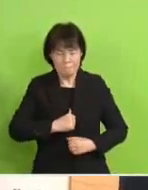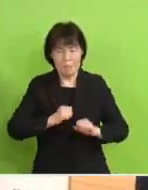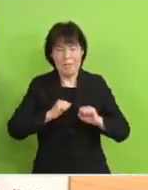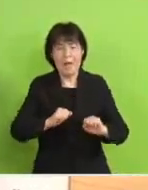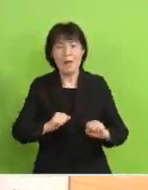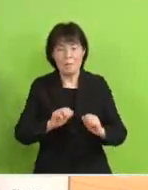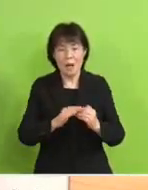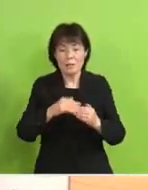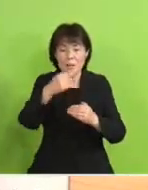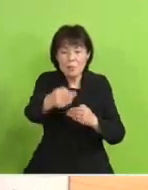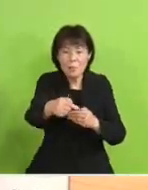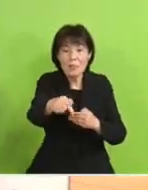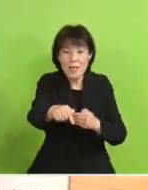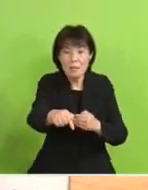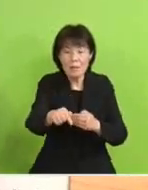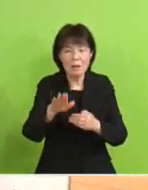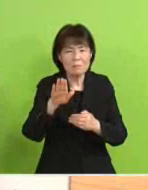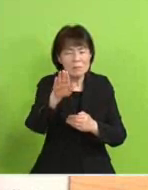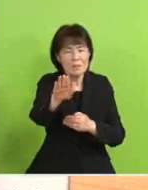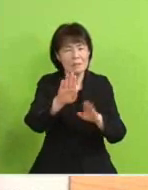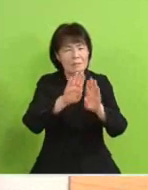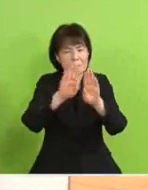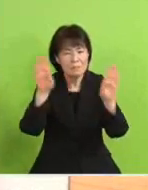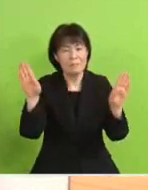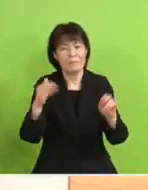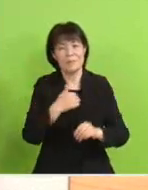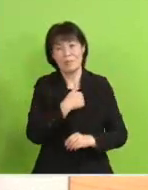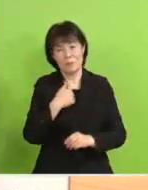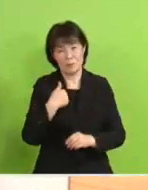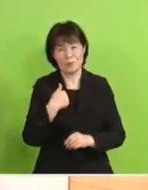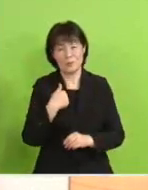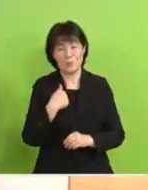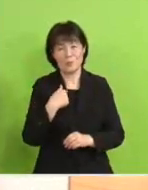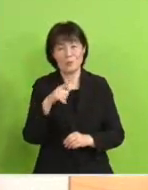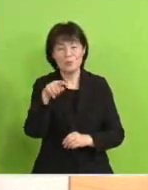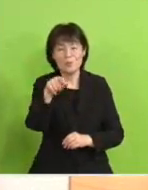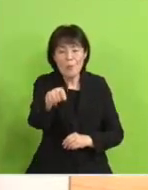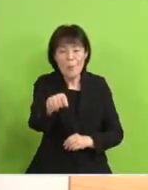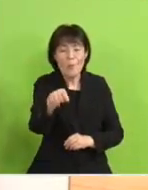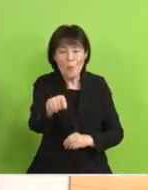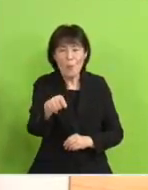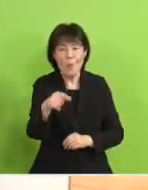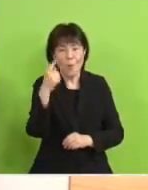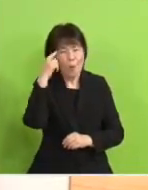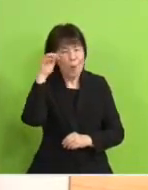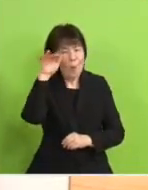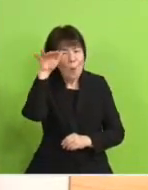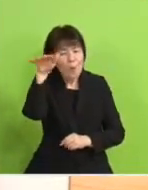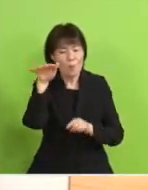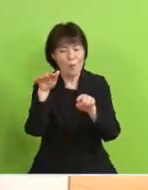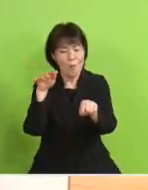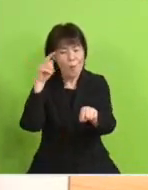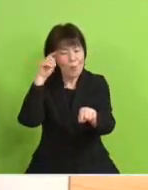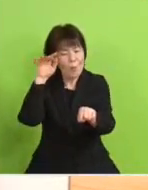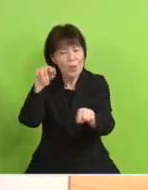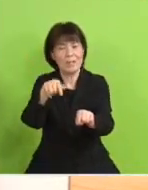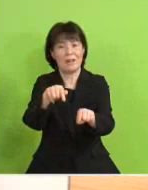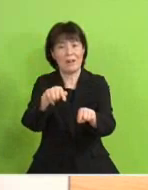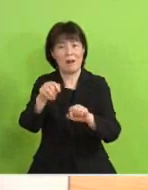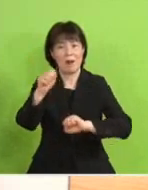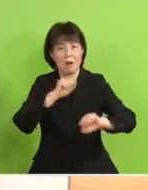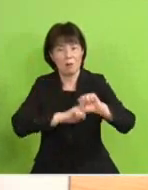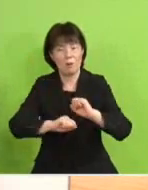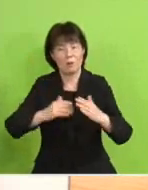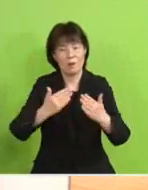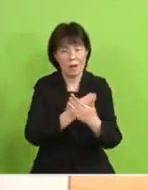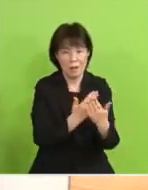ば、その先にまた未来が開けてくると、そこをぜひ思いながら行動変容に